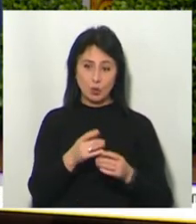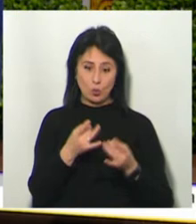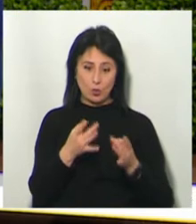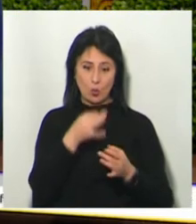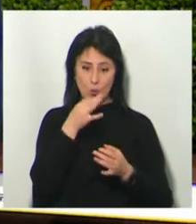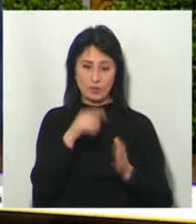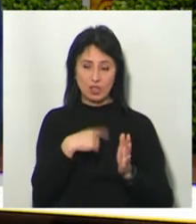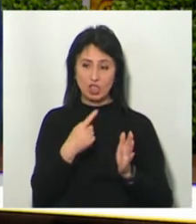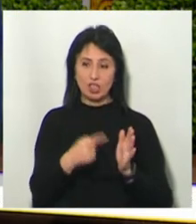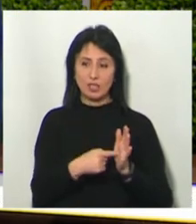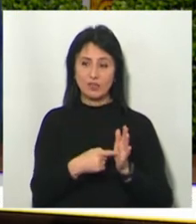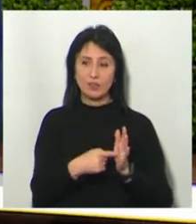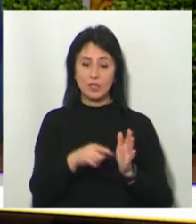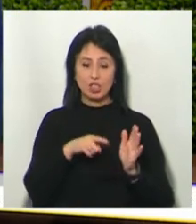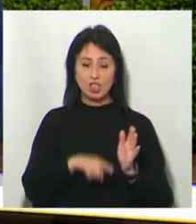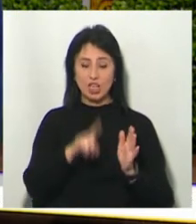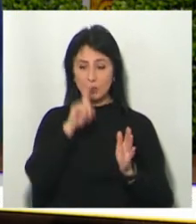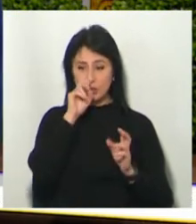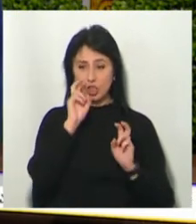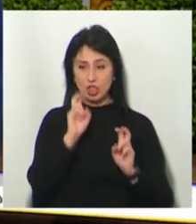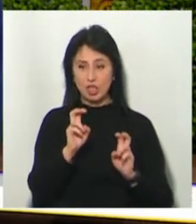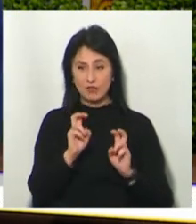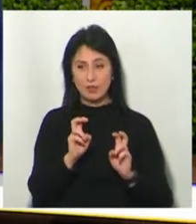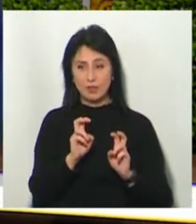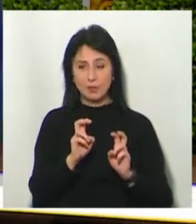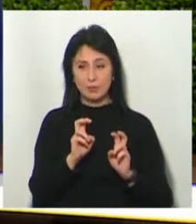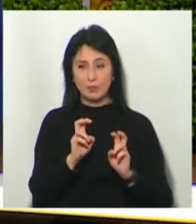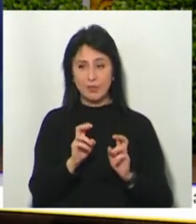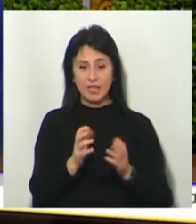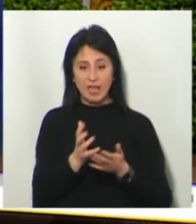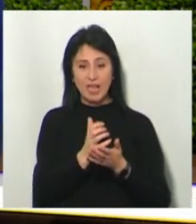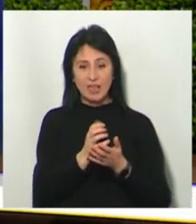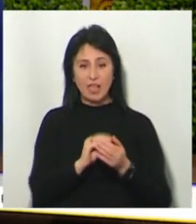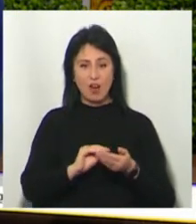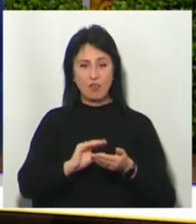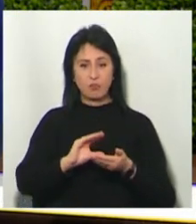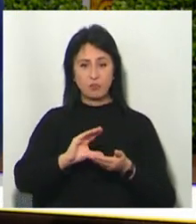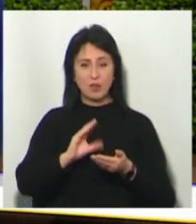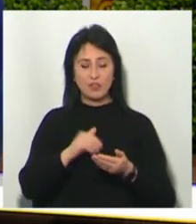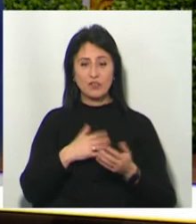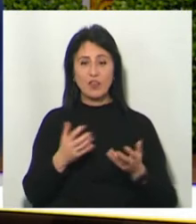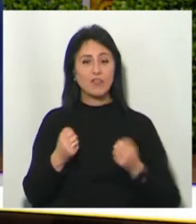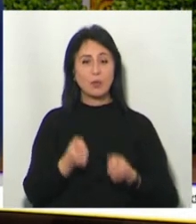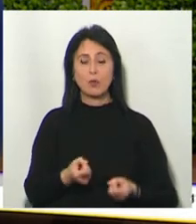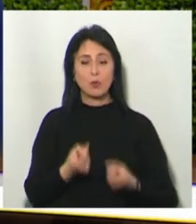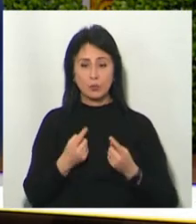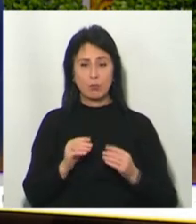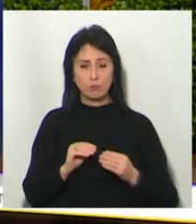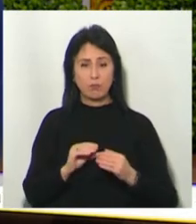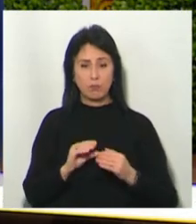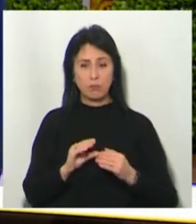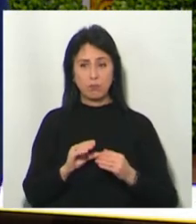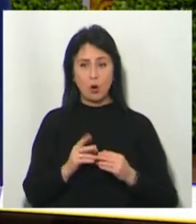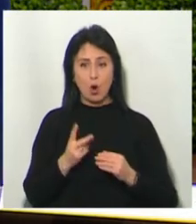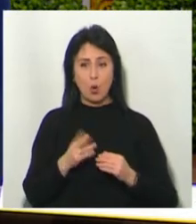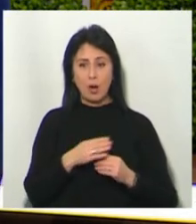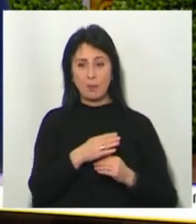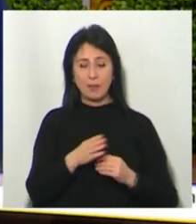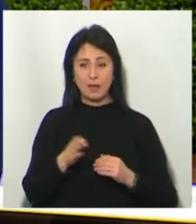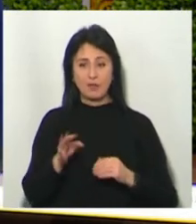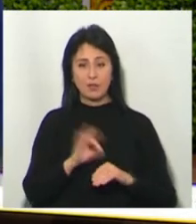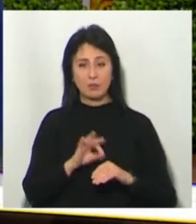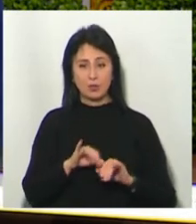უპასუხო თქვენს შეკითხვას. შარჯავას დაგროვების შედეგად ჩვენ ვიღებთ ორი